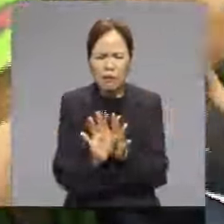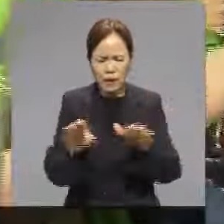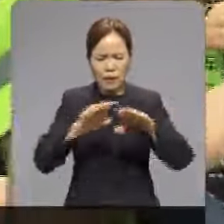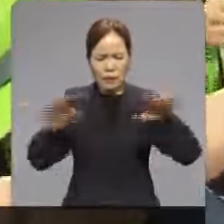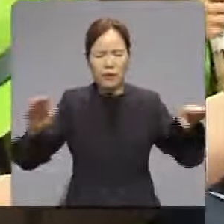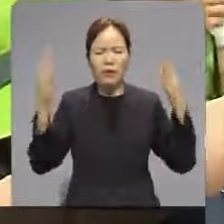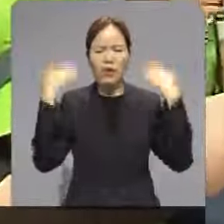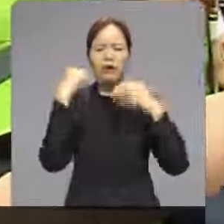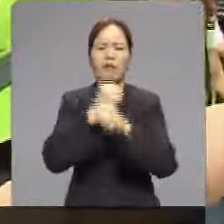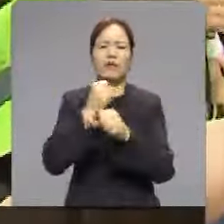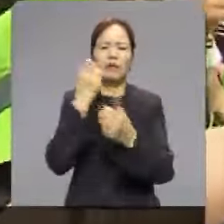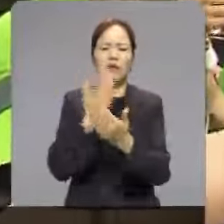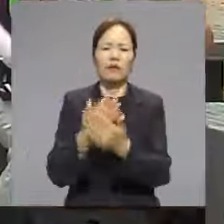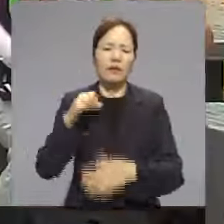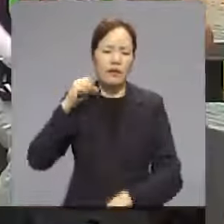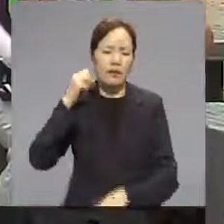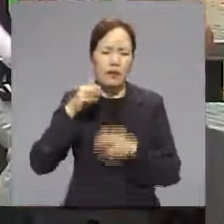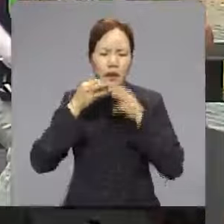만들어달라고 외쳤습니다.